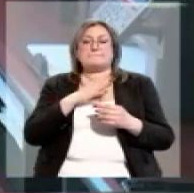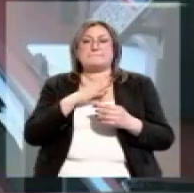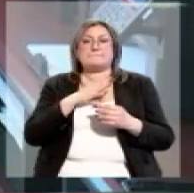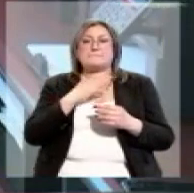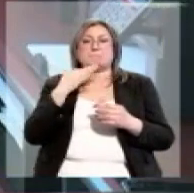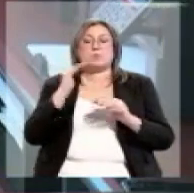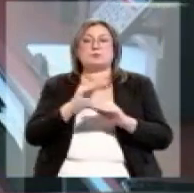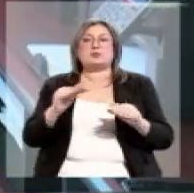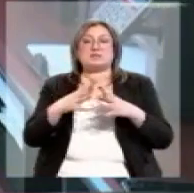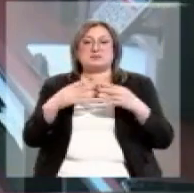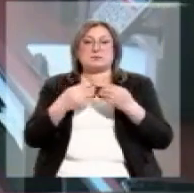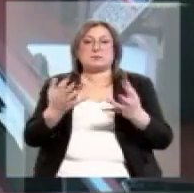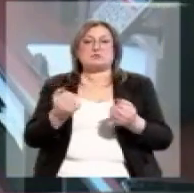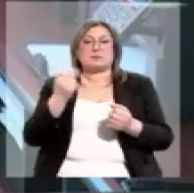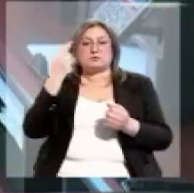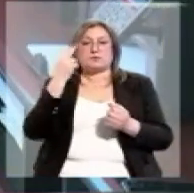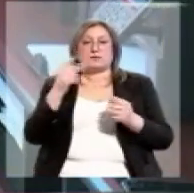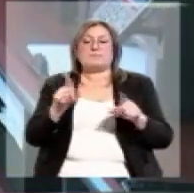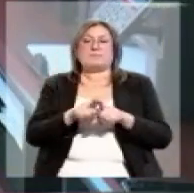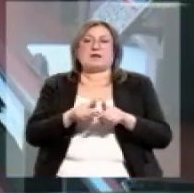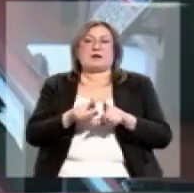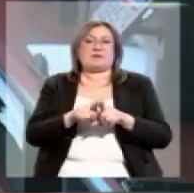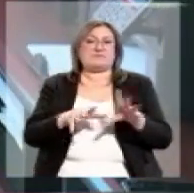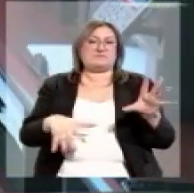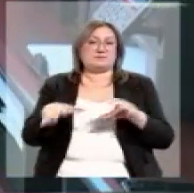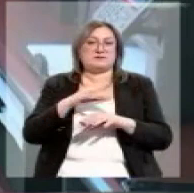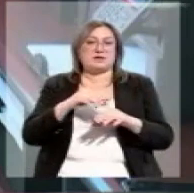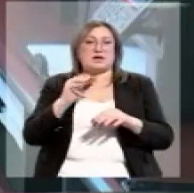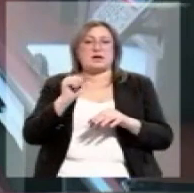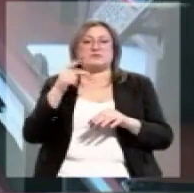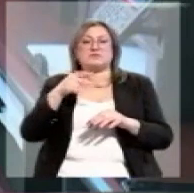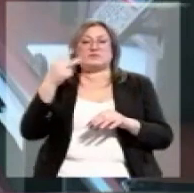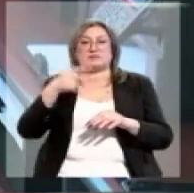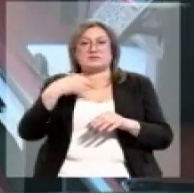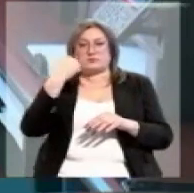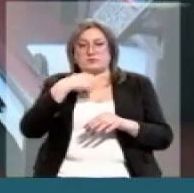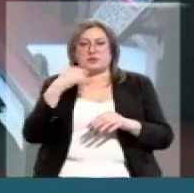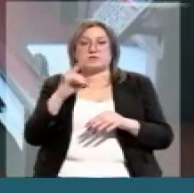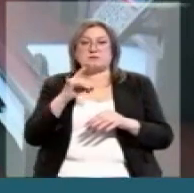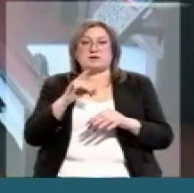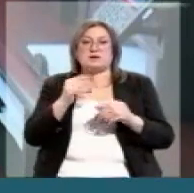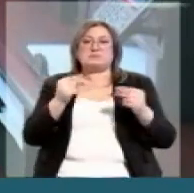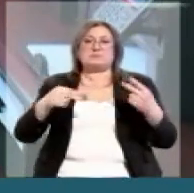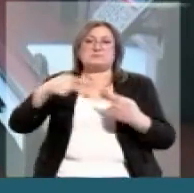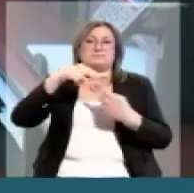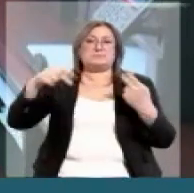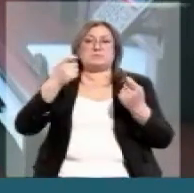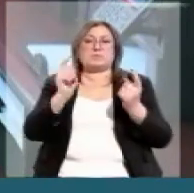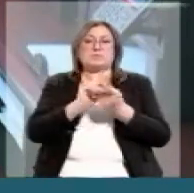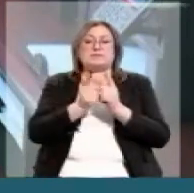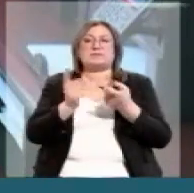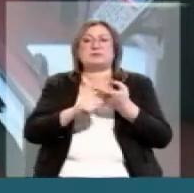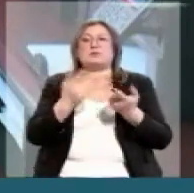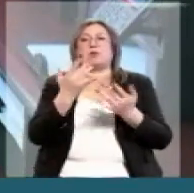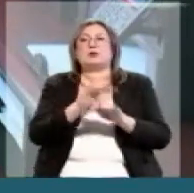наши многодетные семьи получали пособие в одинаковом размере, то с 2020 года размер его дифференцируется в зависимости от